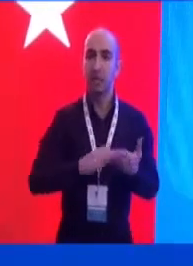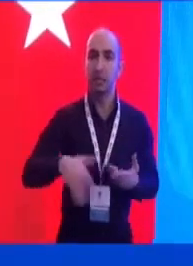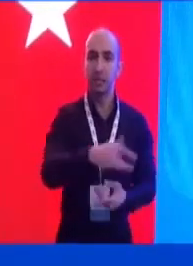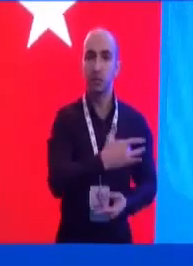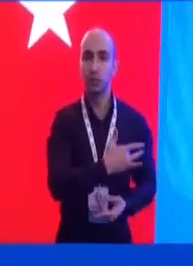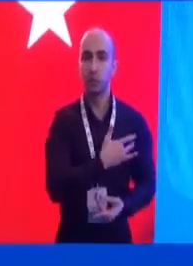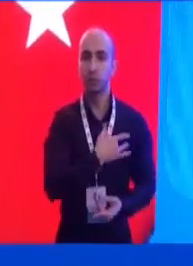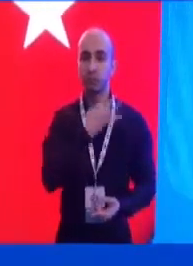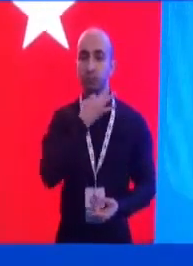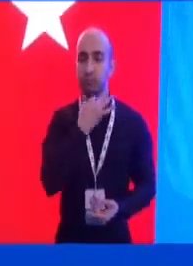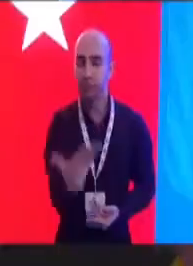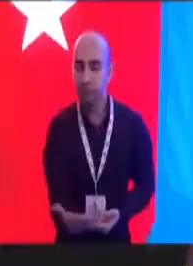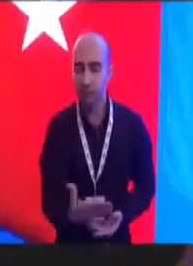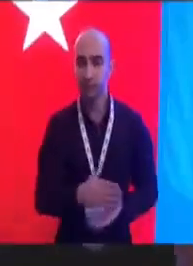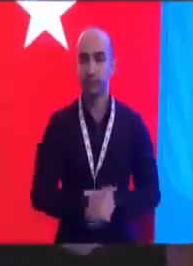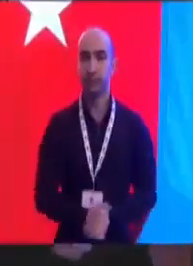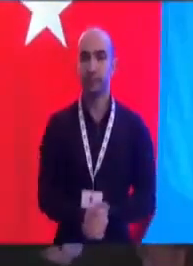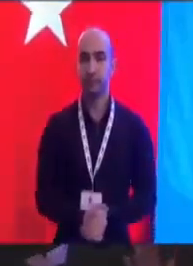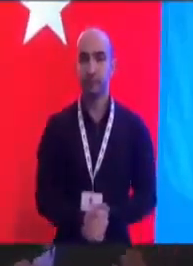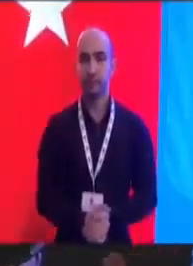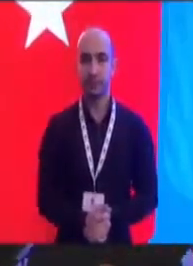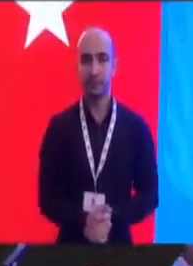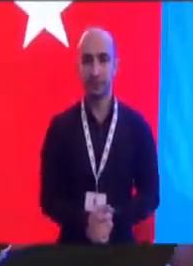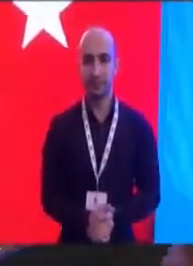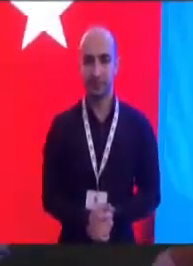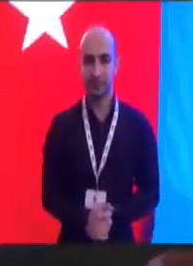gönülden teşekkürlerimi sunmak istiyorum.